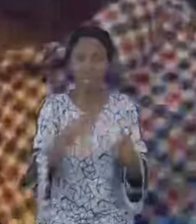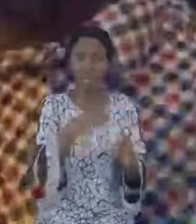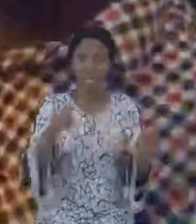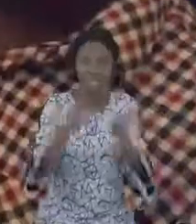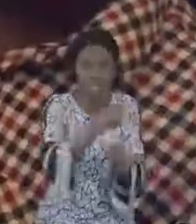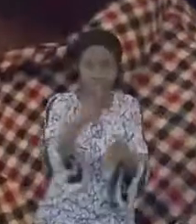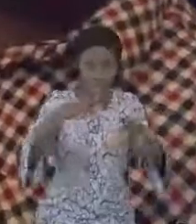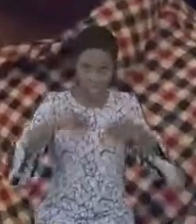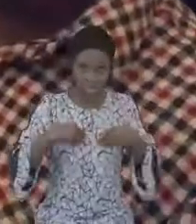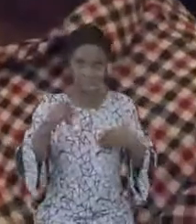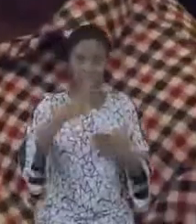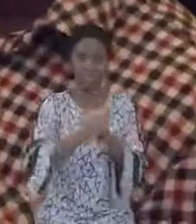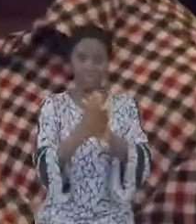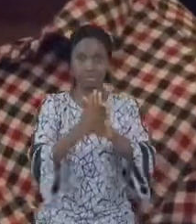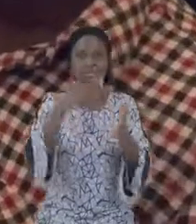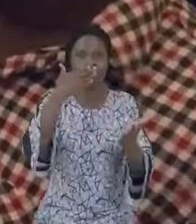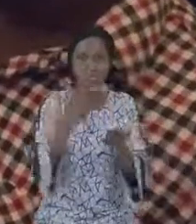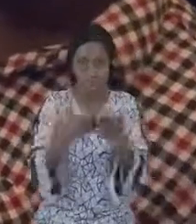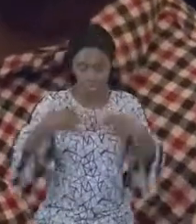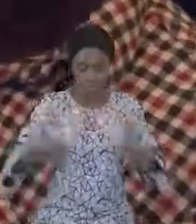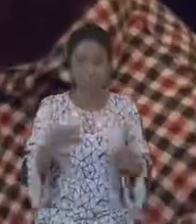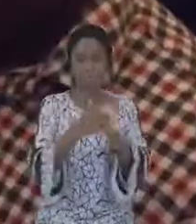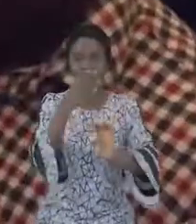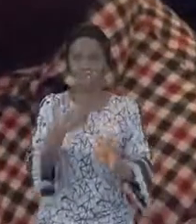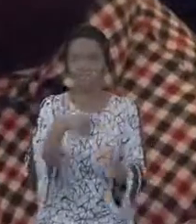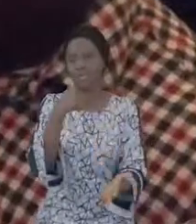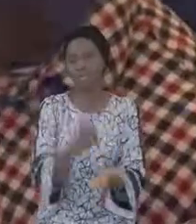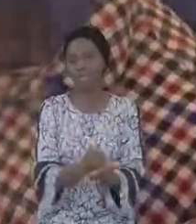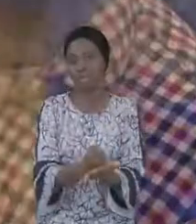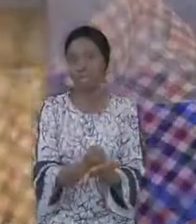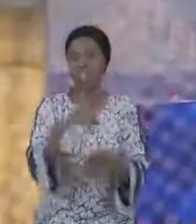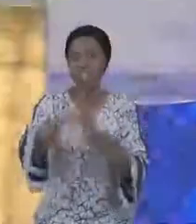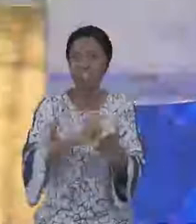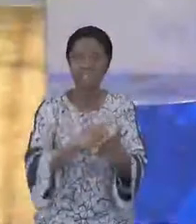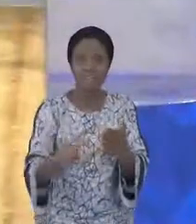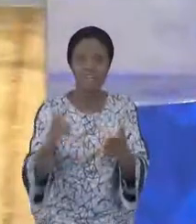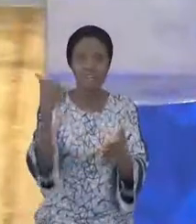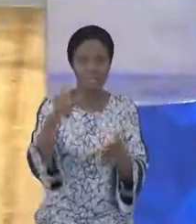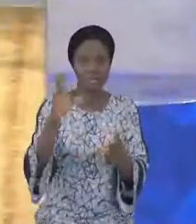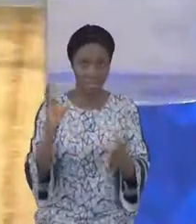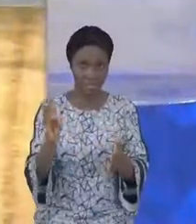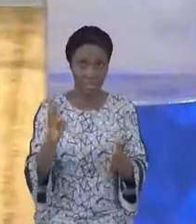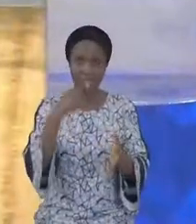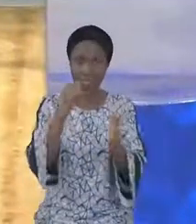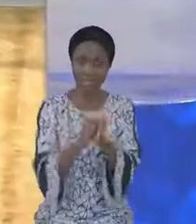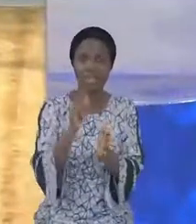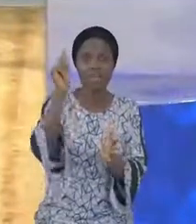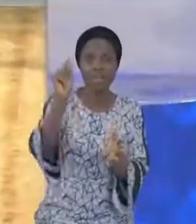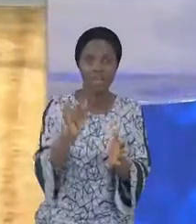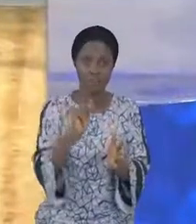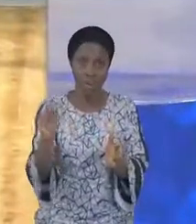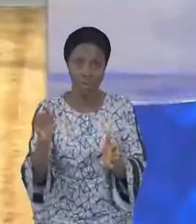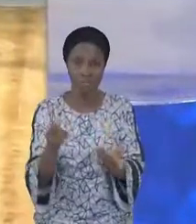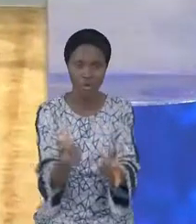en bonne santé au nom de Jésus-Christ. Verset 17. C'est pourquoi sortez du milieu